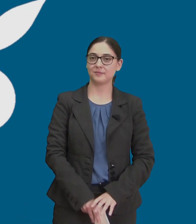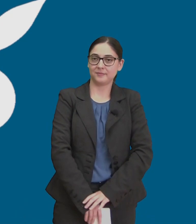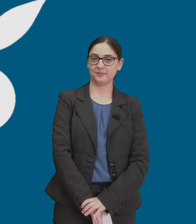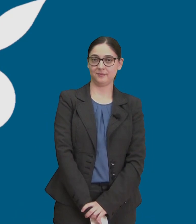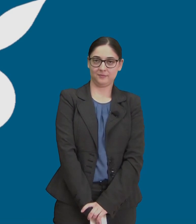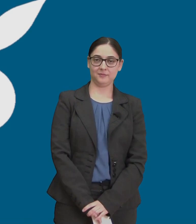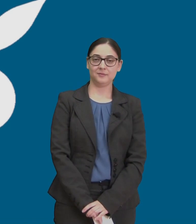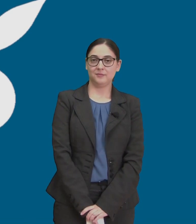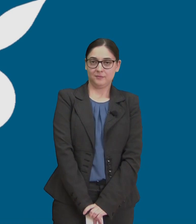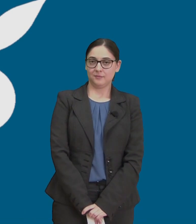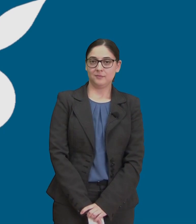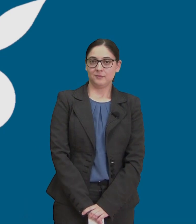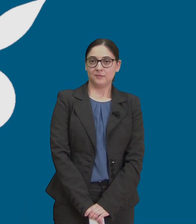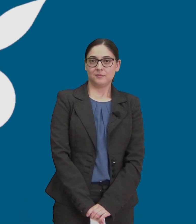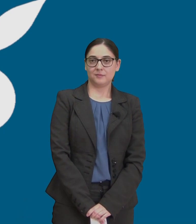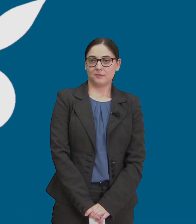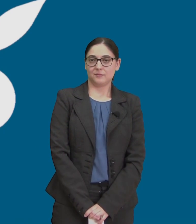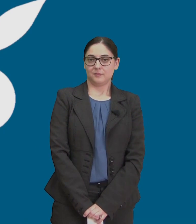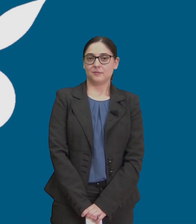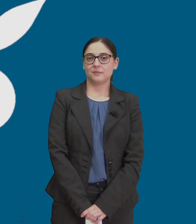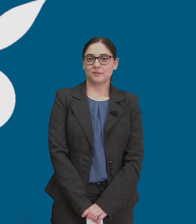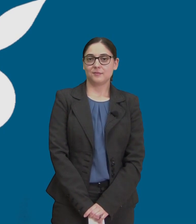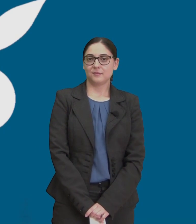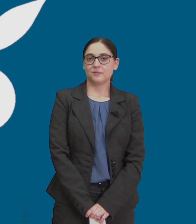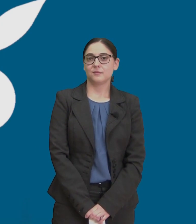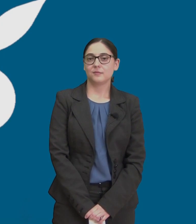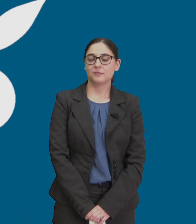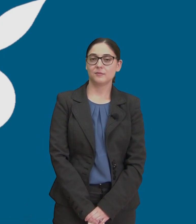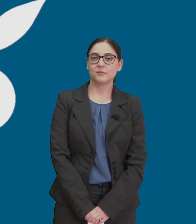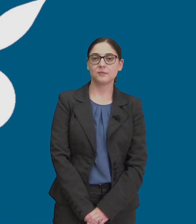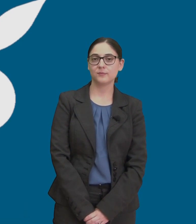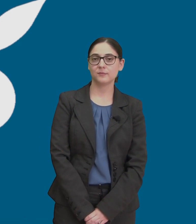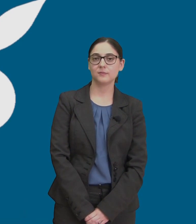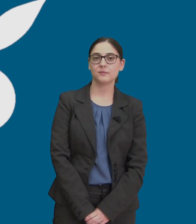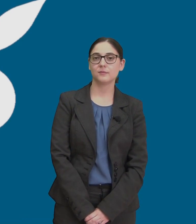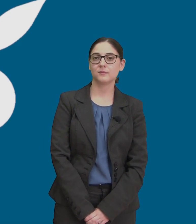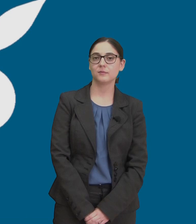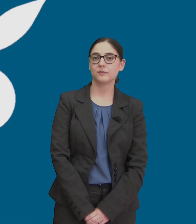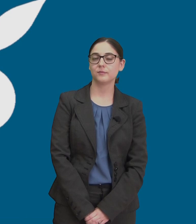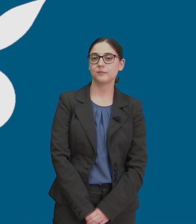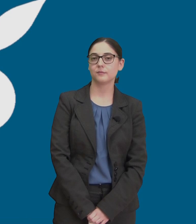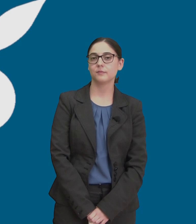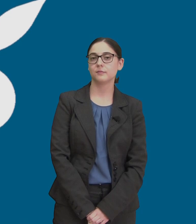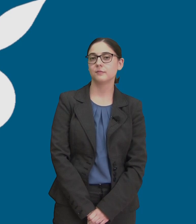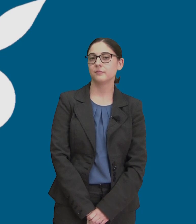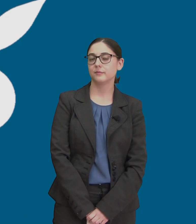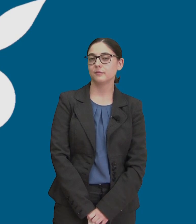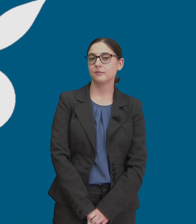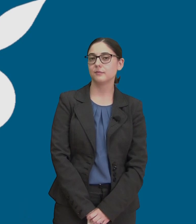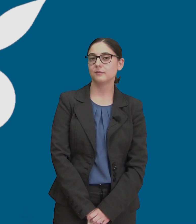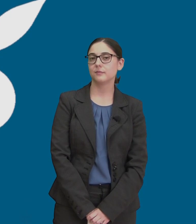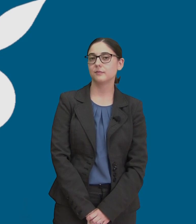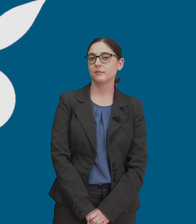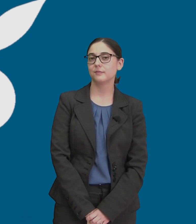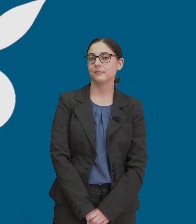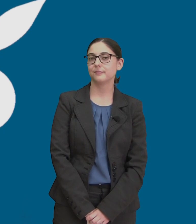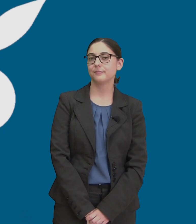ont voté pour une autre formation politique, parce que vous avez exercé votre droit démocratique et que c'est grâce à vous si on